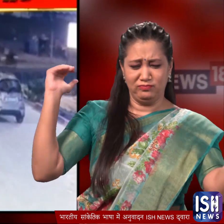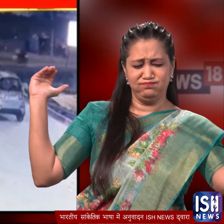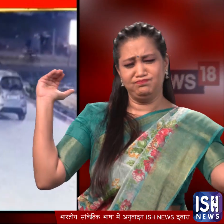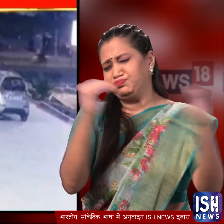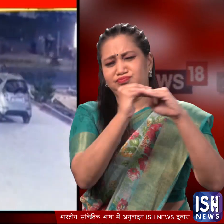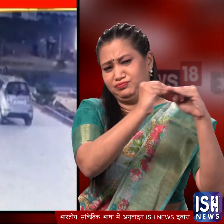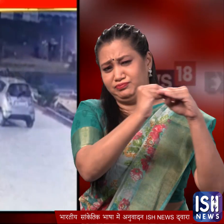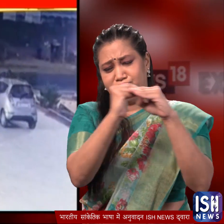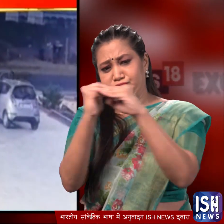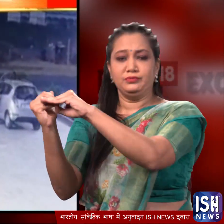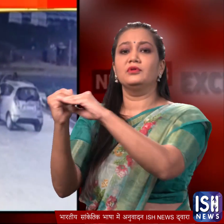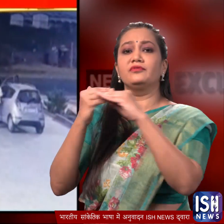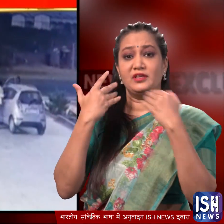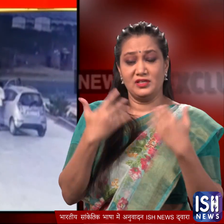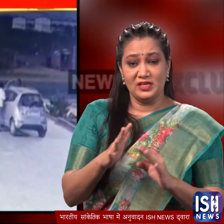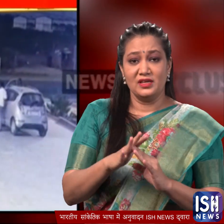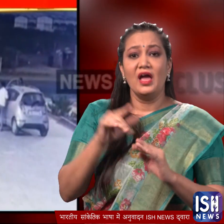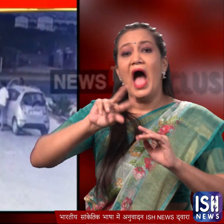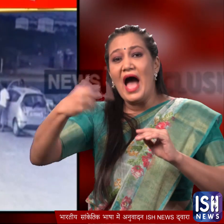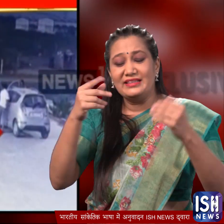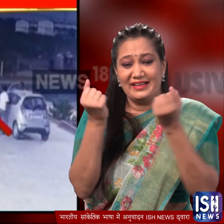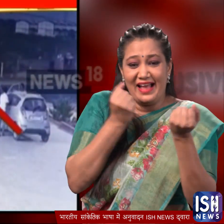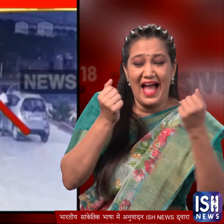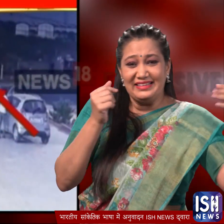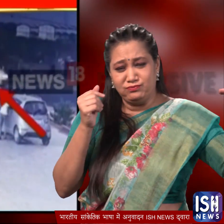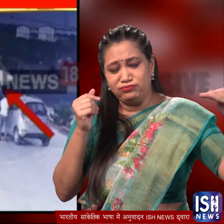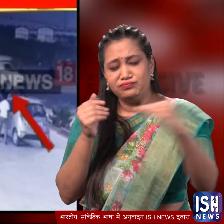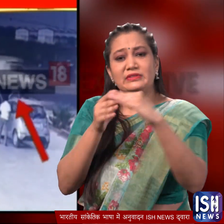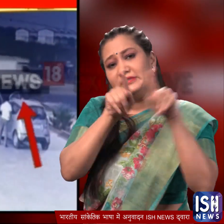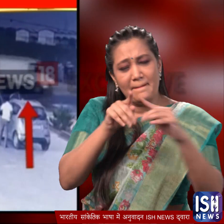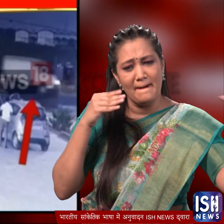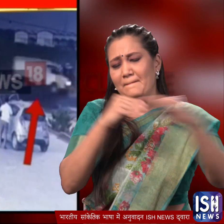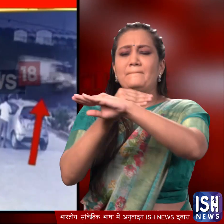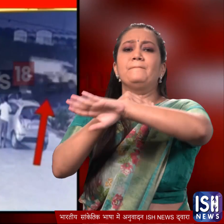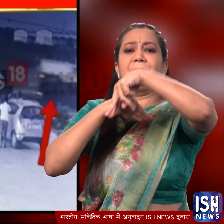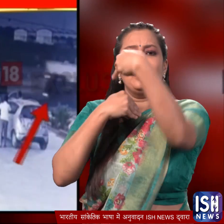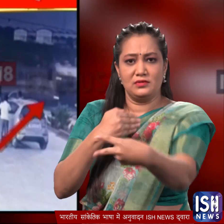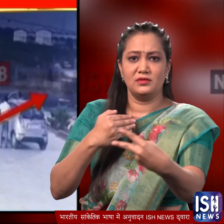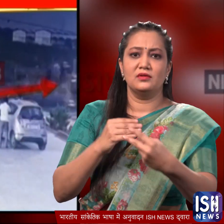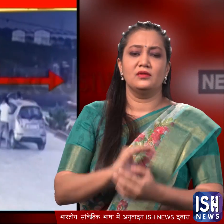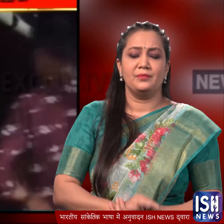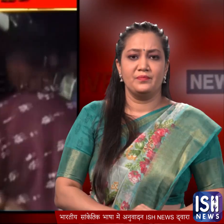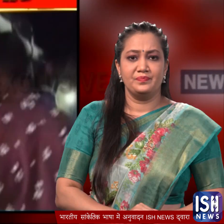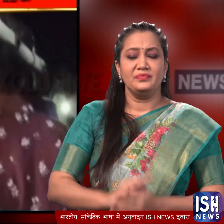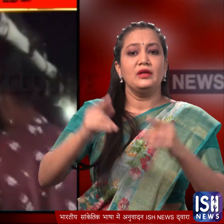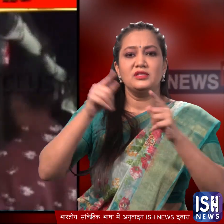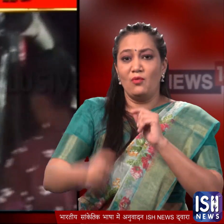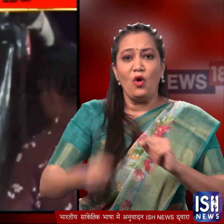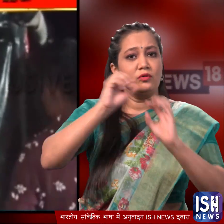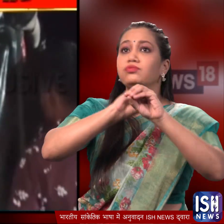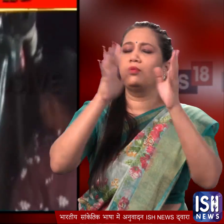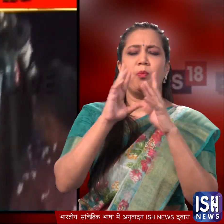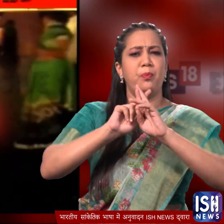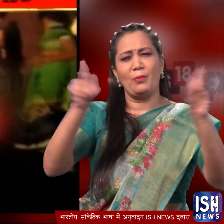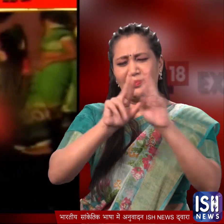सामने से टक्कर मारकर घसीटता नजर आया, जबकि एक दूसरी गाड़ी जो ट्रक के पीछे थी वो भी ट्रक से टकराकर सड़क पर पलट गई। इस हादसे में ऑटो